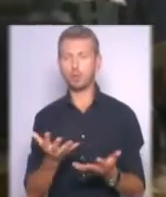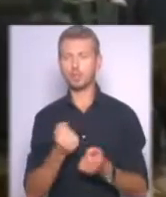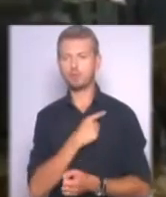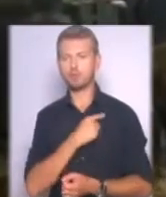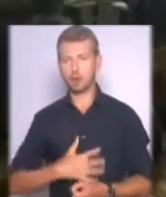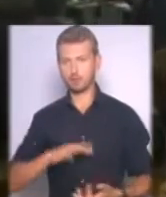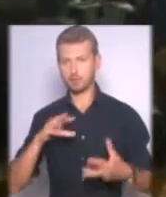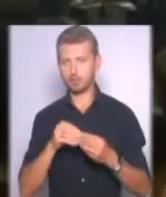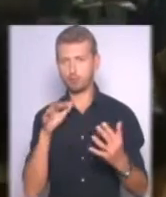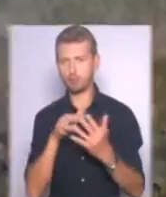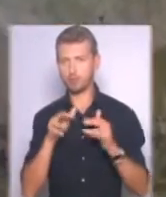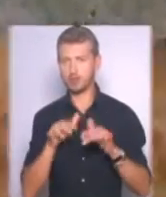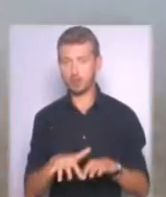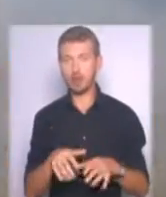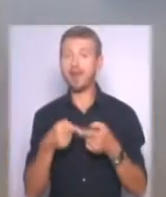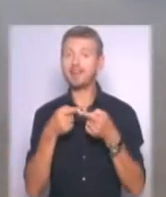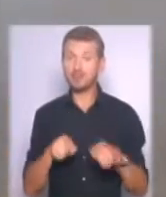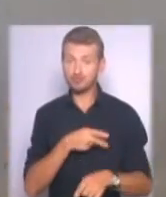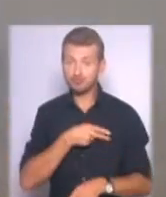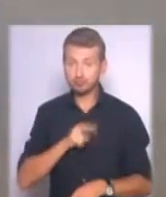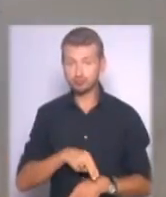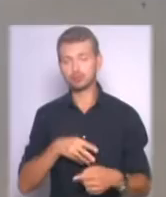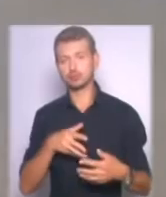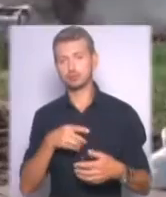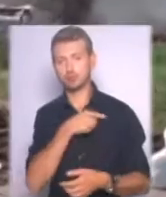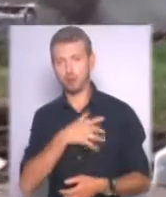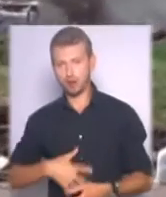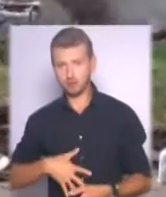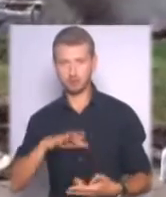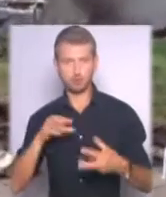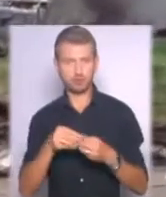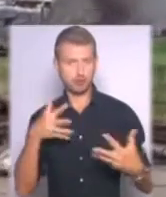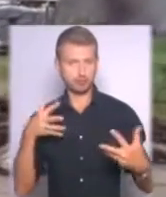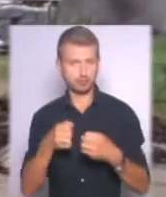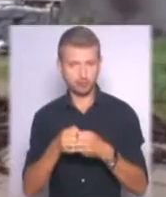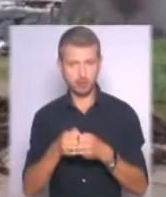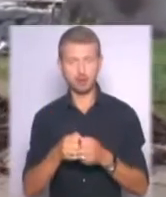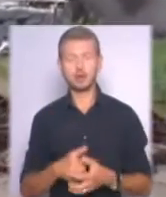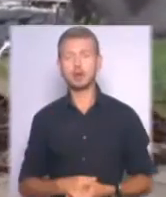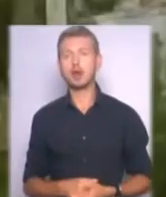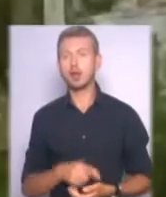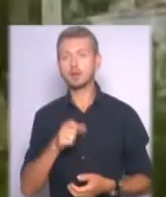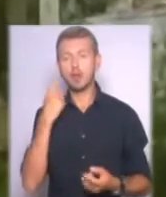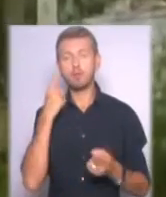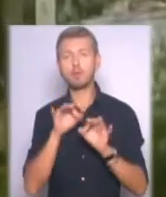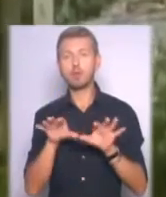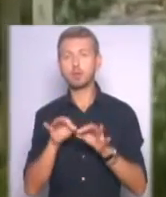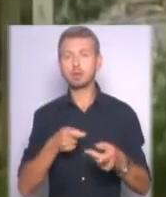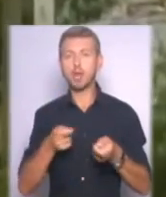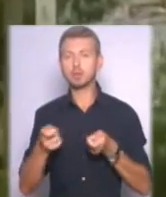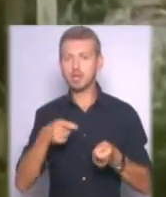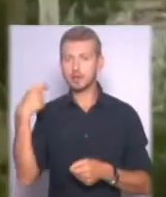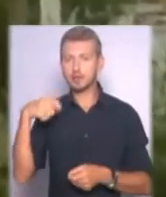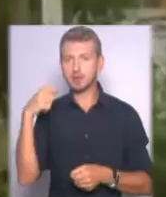втрат пов'язано з трагічним ДТП біля селища Первомайське на Донеччині. Водій не впорався з керуванням. За повідомленням адміністрації